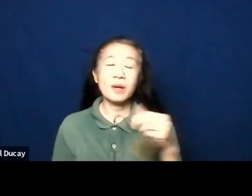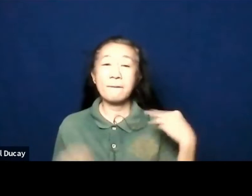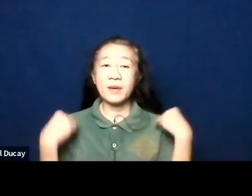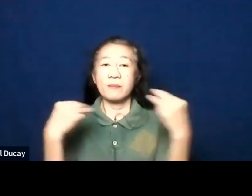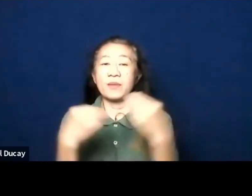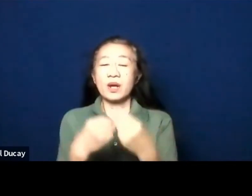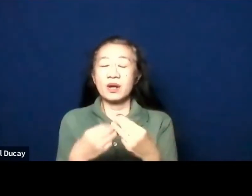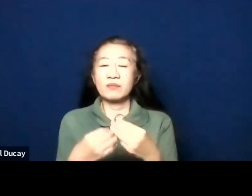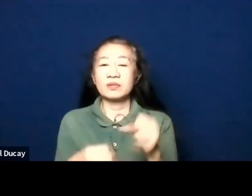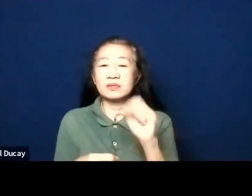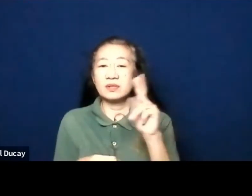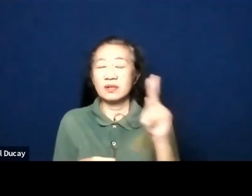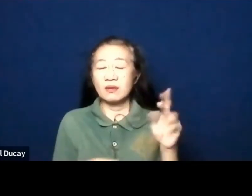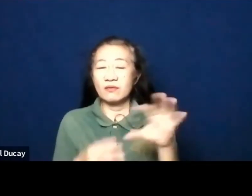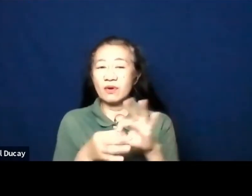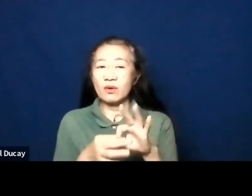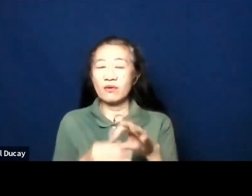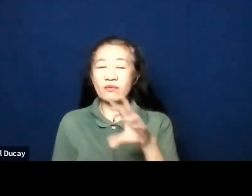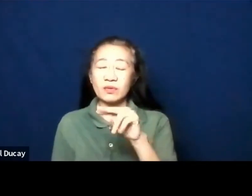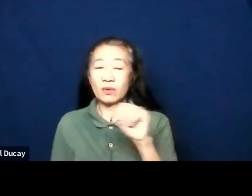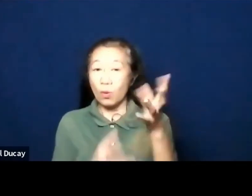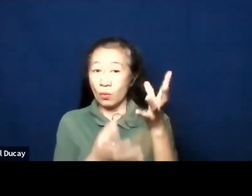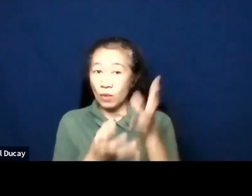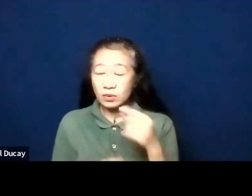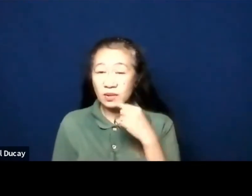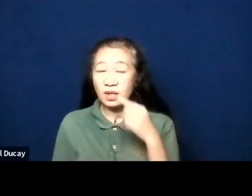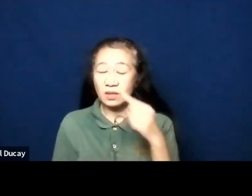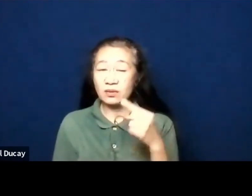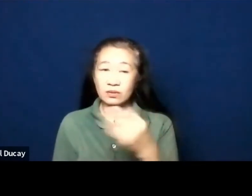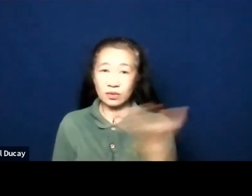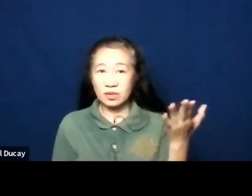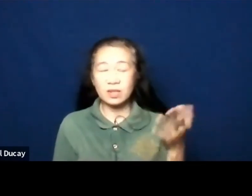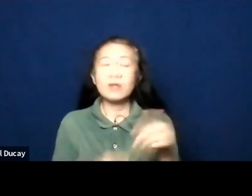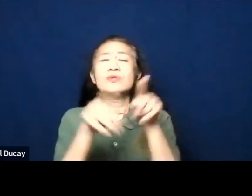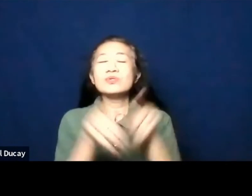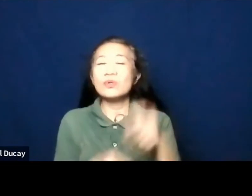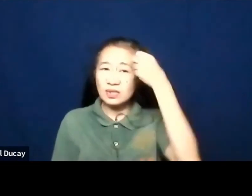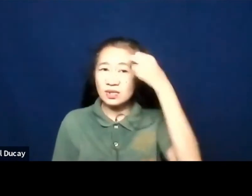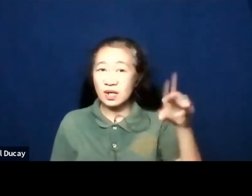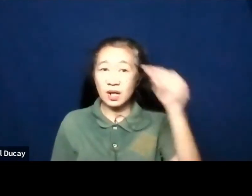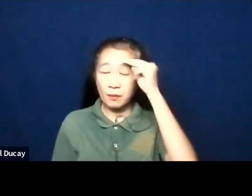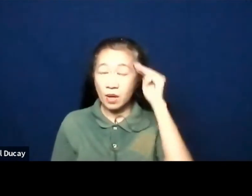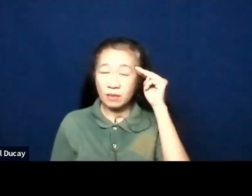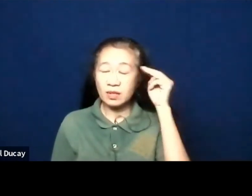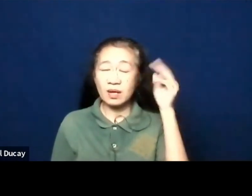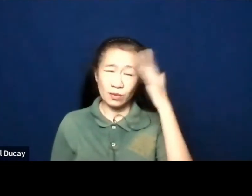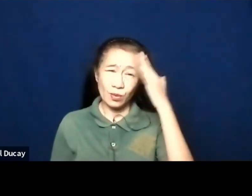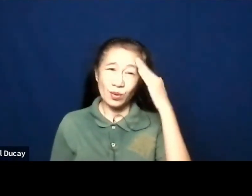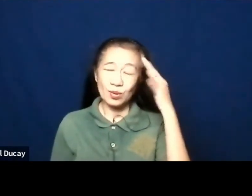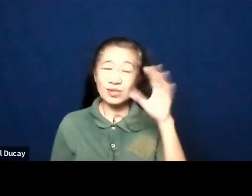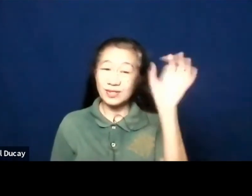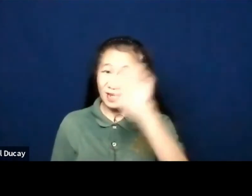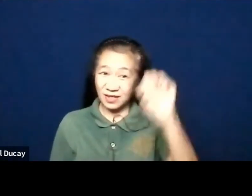ng staff ng Northfield. At nais ko rin kayong pasalamatan. And of course, si Sir Mark, I know Saturday is